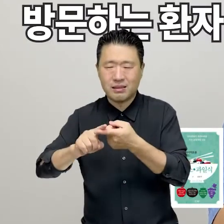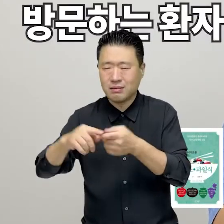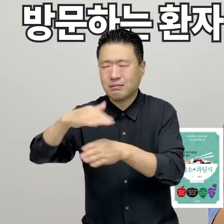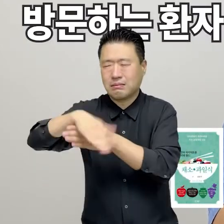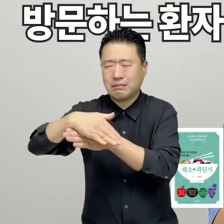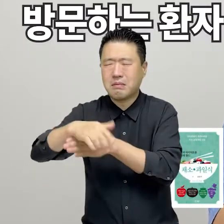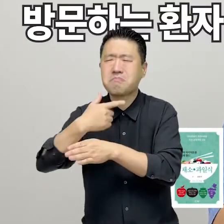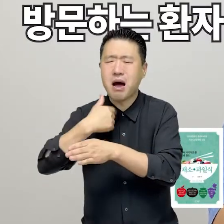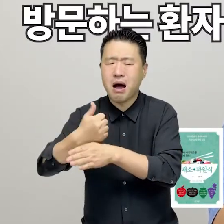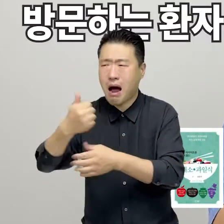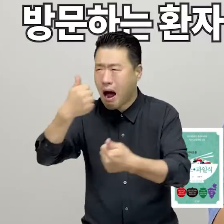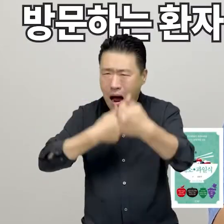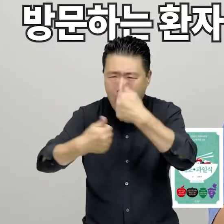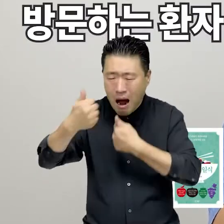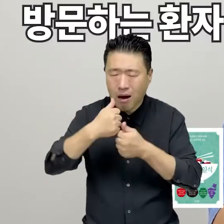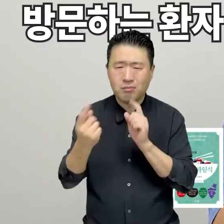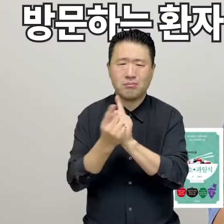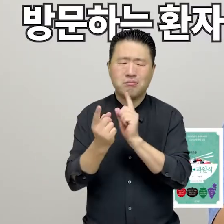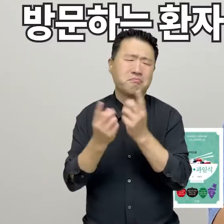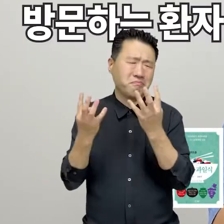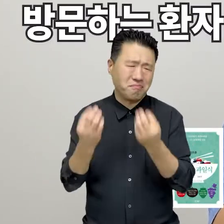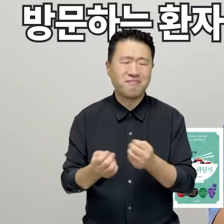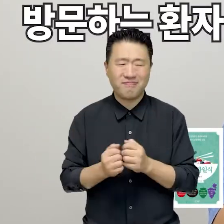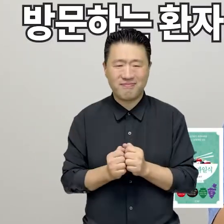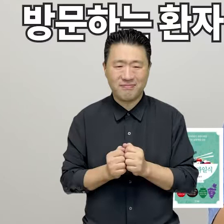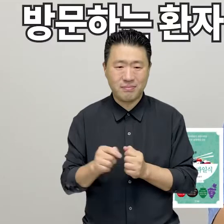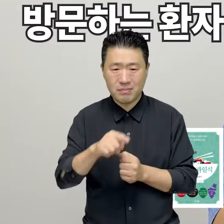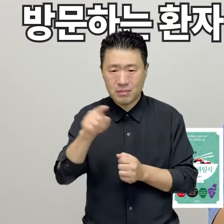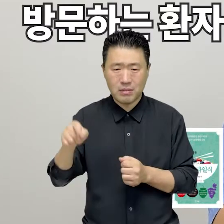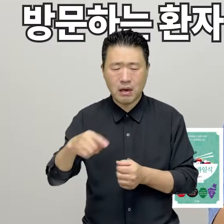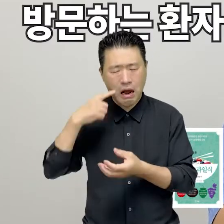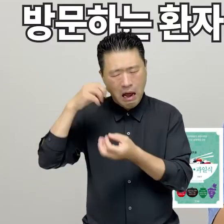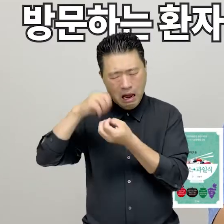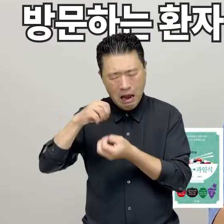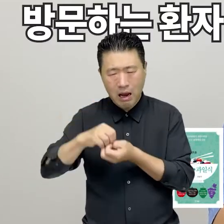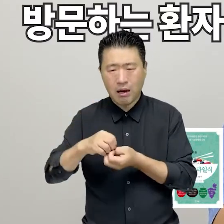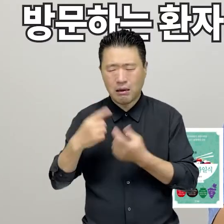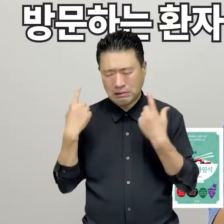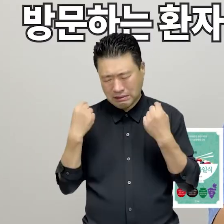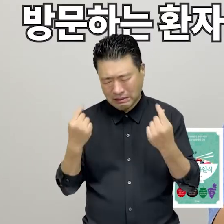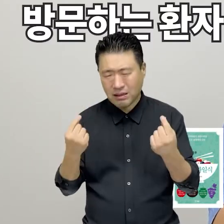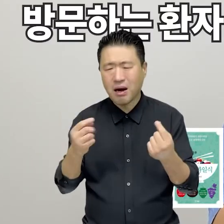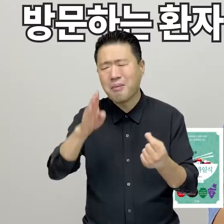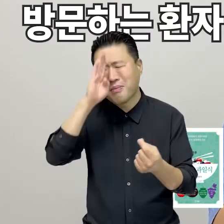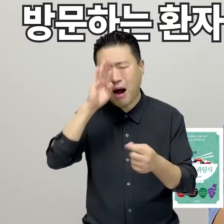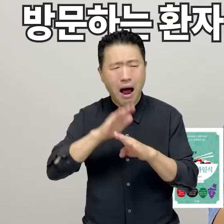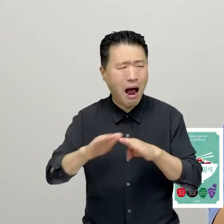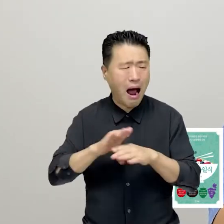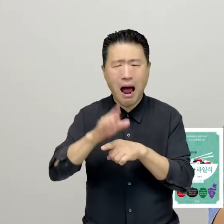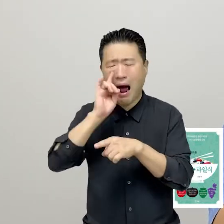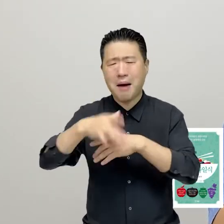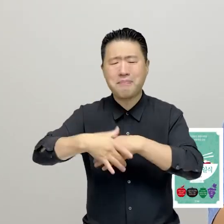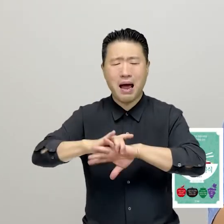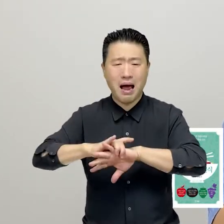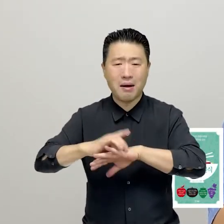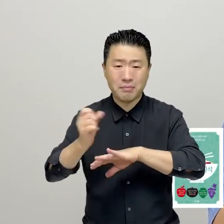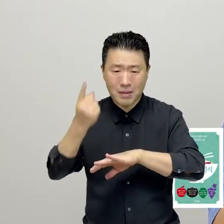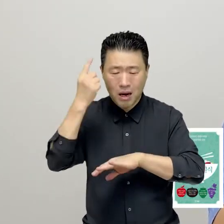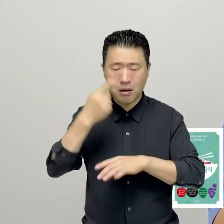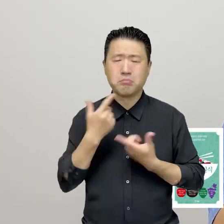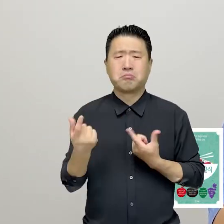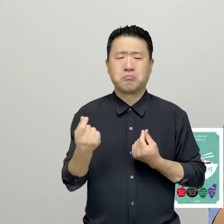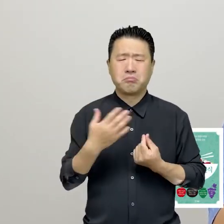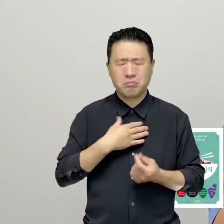한방병원을 다니시다가 찾으신 분들이 많습니다. 바로 만성질환이 해결되지 않기 때문이죠. 저